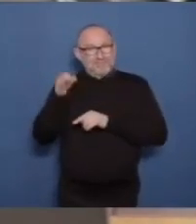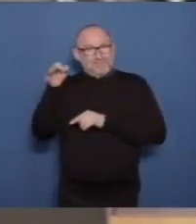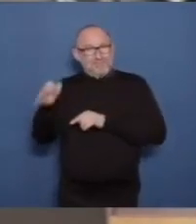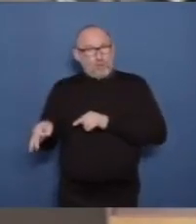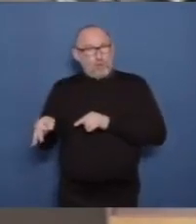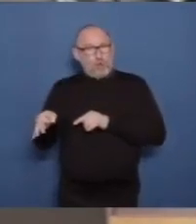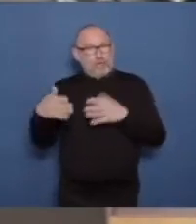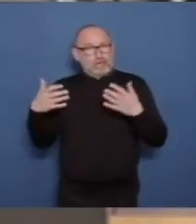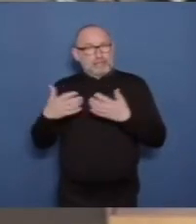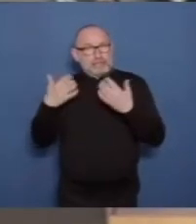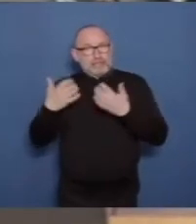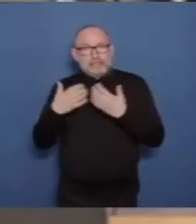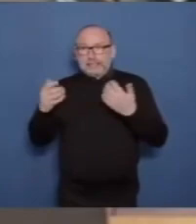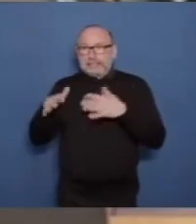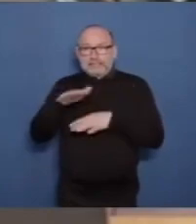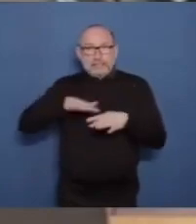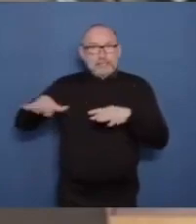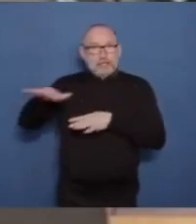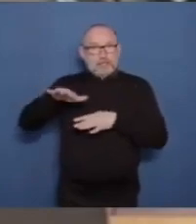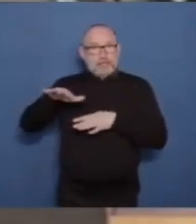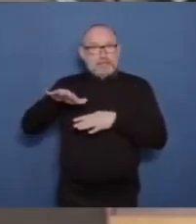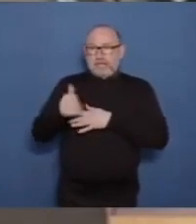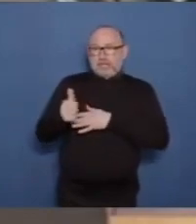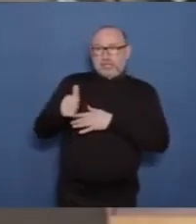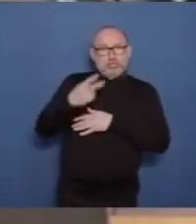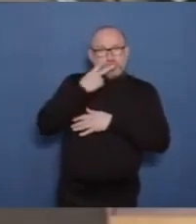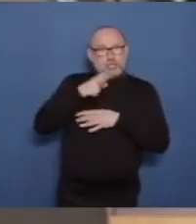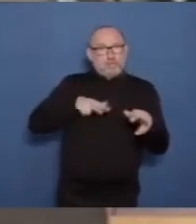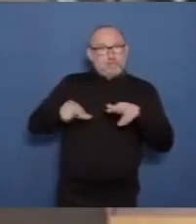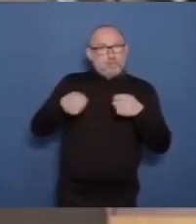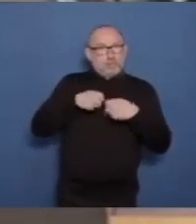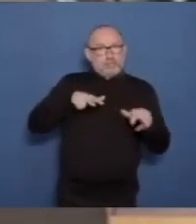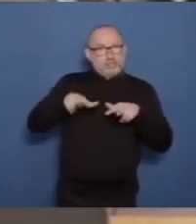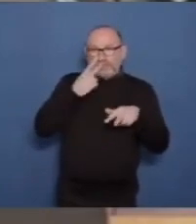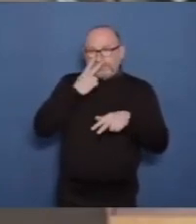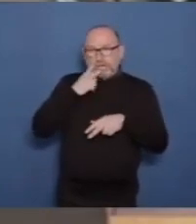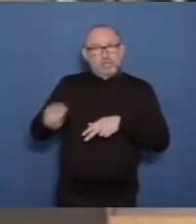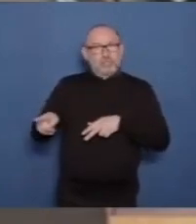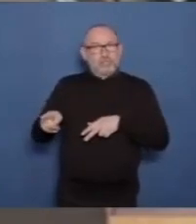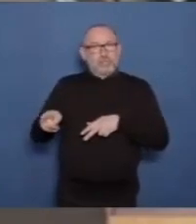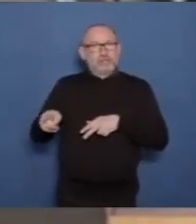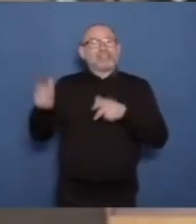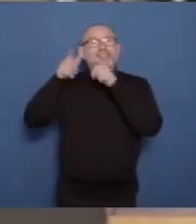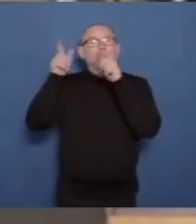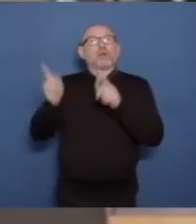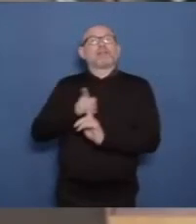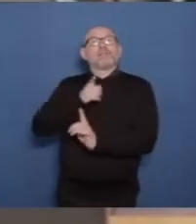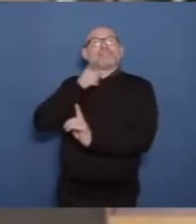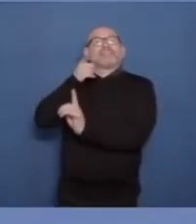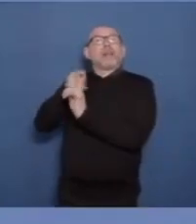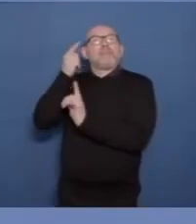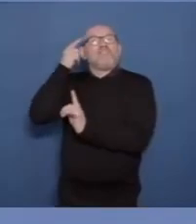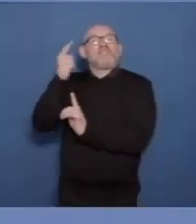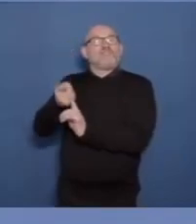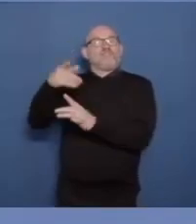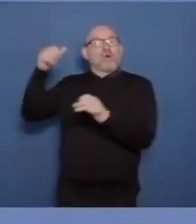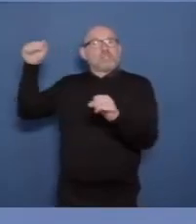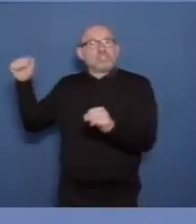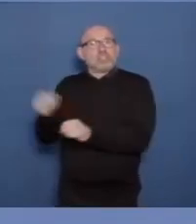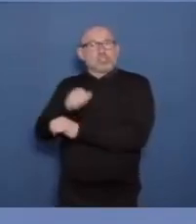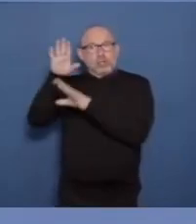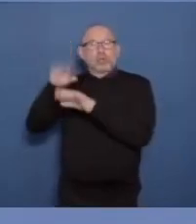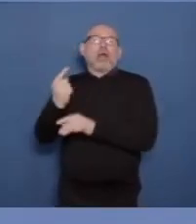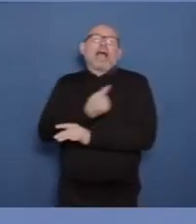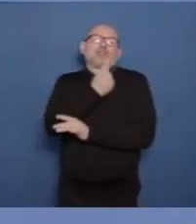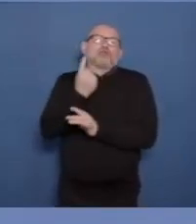diesem Kriegsgebiet jetzt, nachdem das Gebäude gezielt zerstört wurde, mit einer Stunde